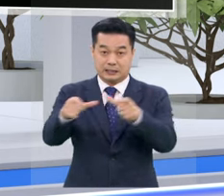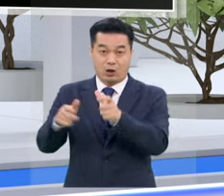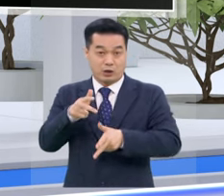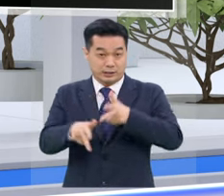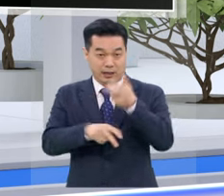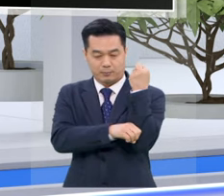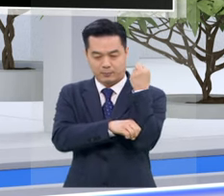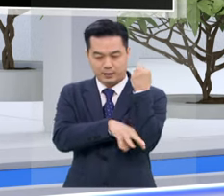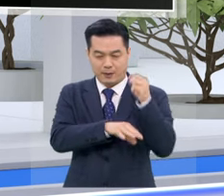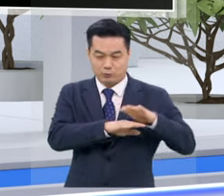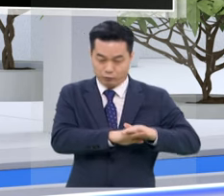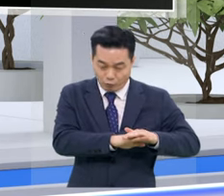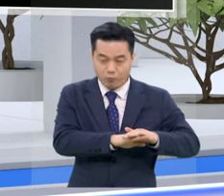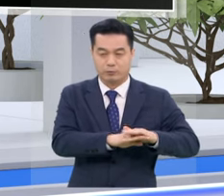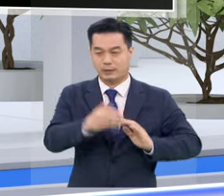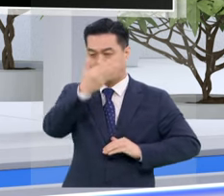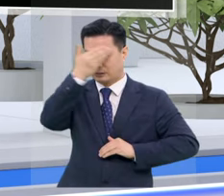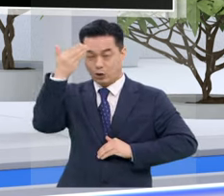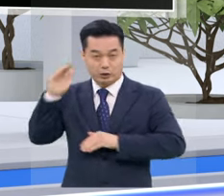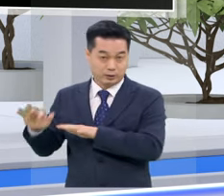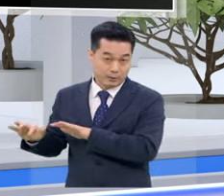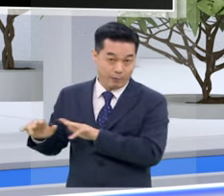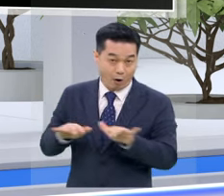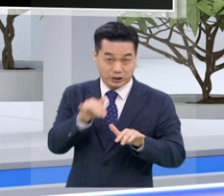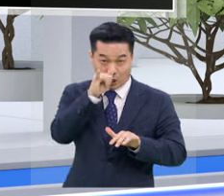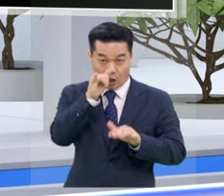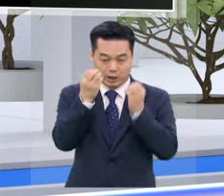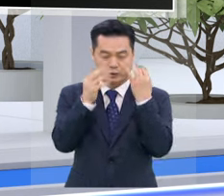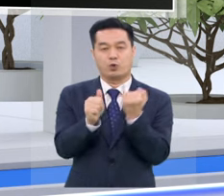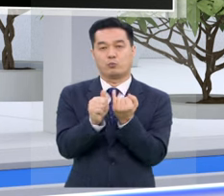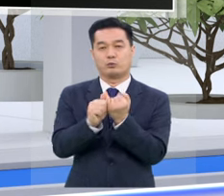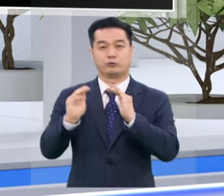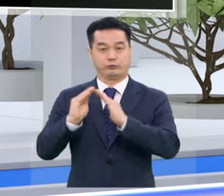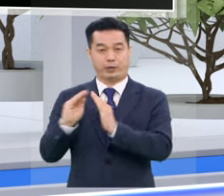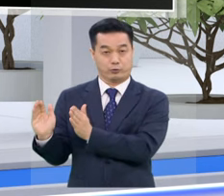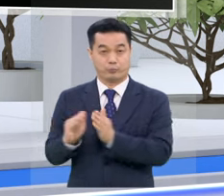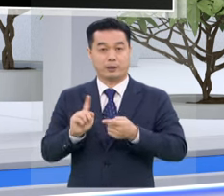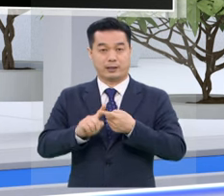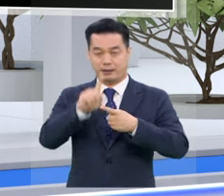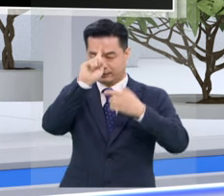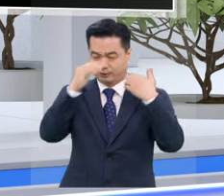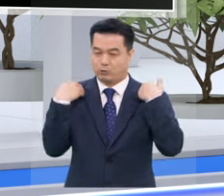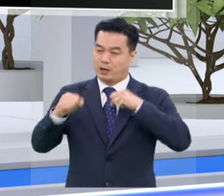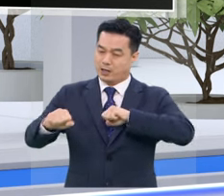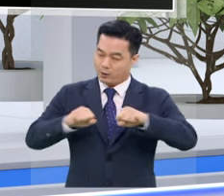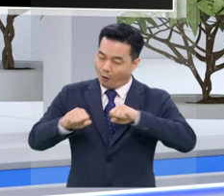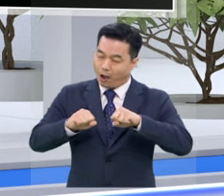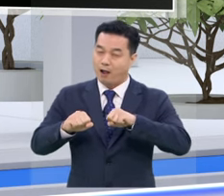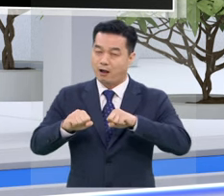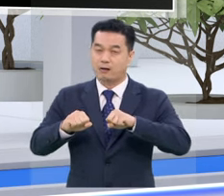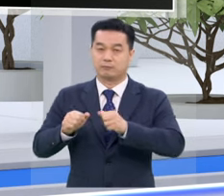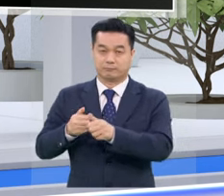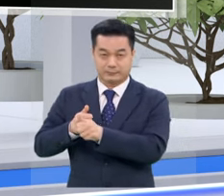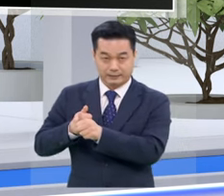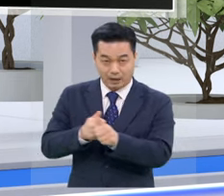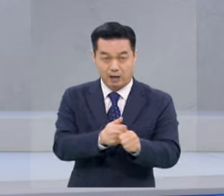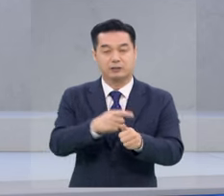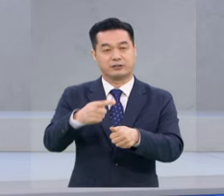청년들이 유입되면 청년과 신혼부부 주택 마련에 대한 정부의 역할이 커질 것으로